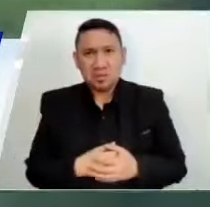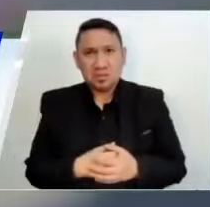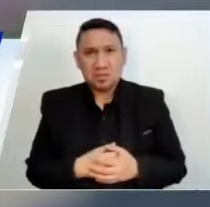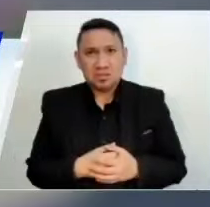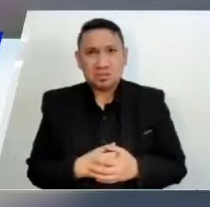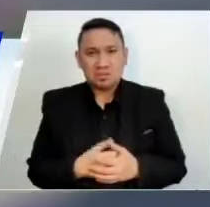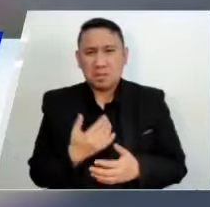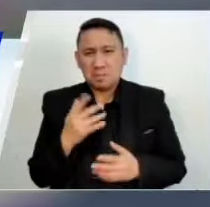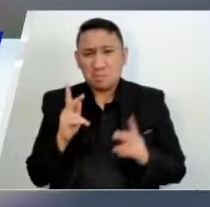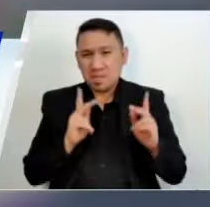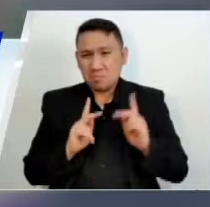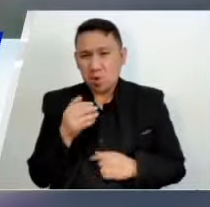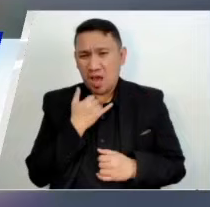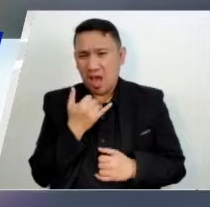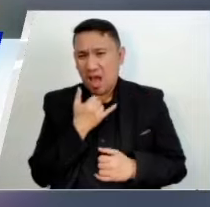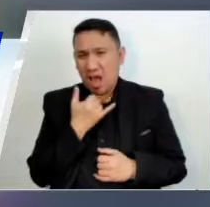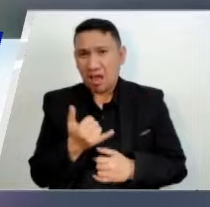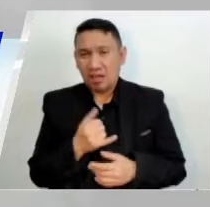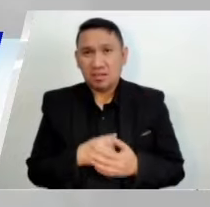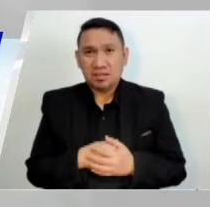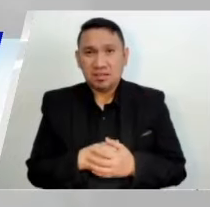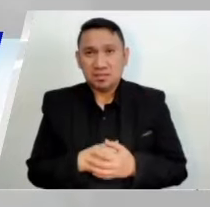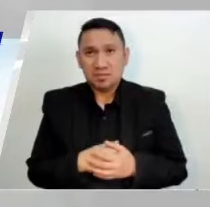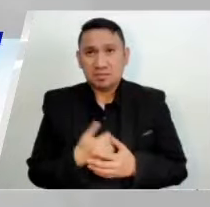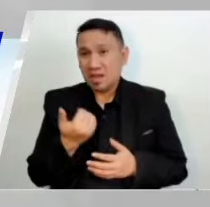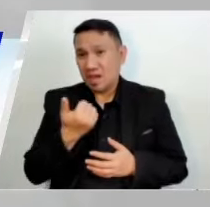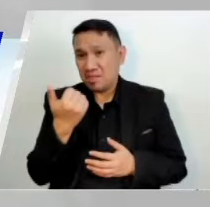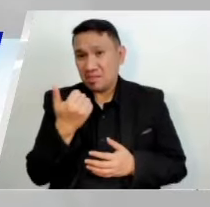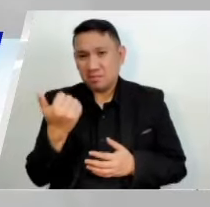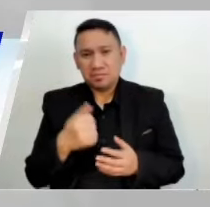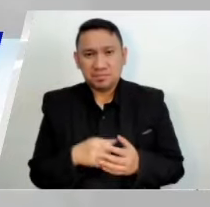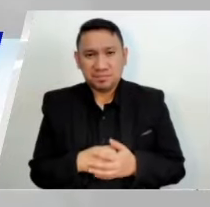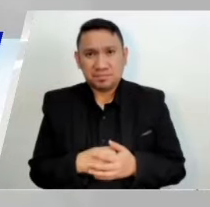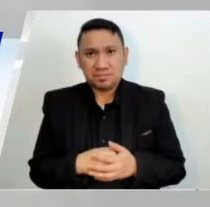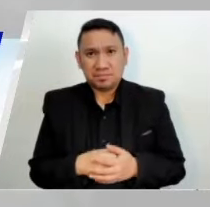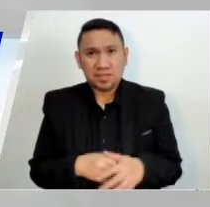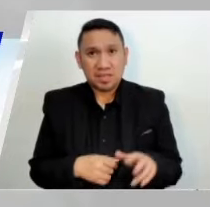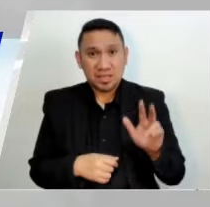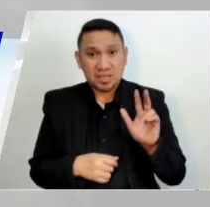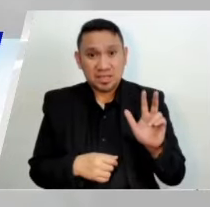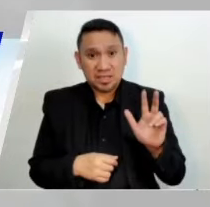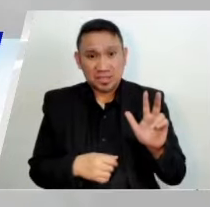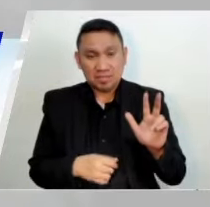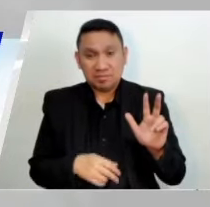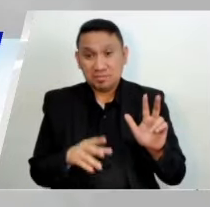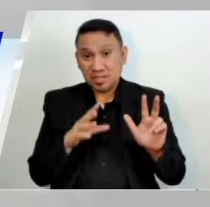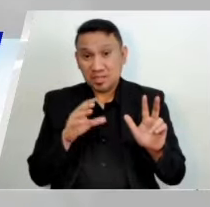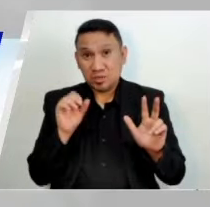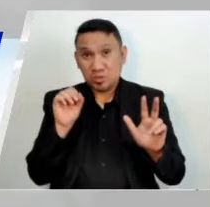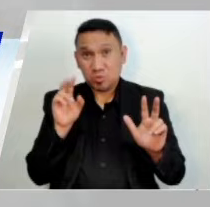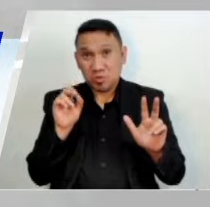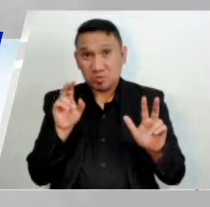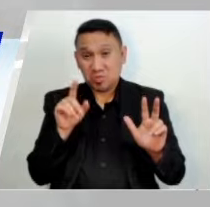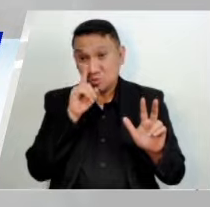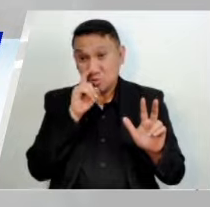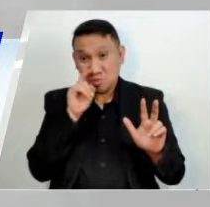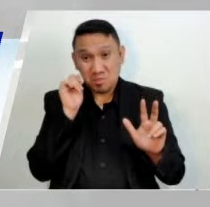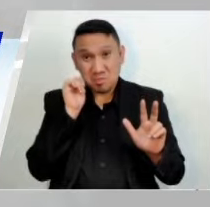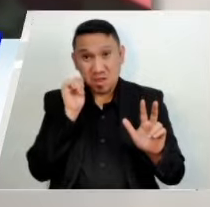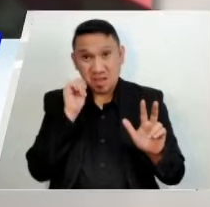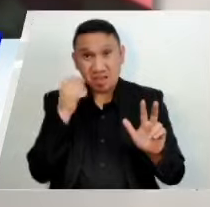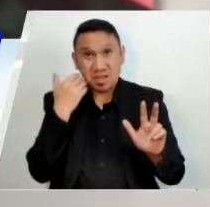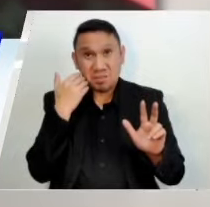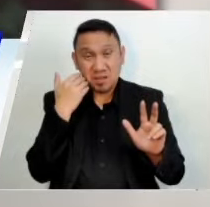Mako sa bayan ng maragusan tatlo kabilang ang babaeng 12 anyos ang patay matapos matabunan ng